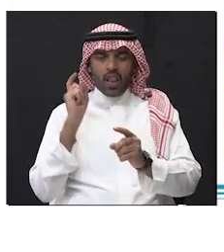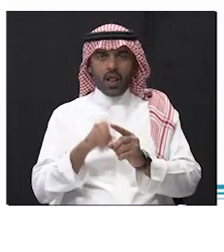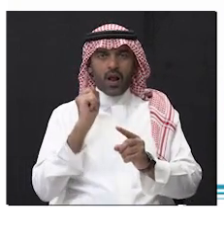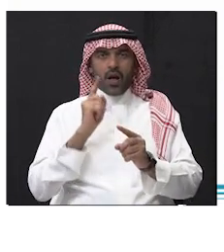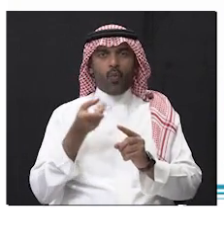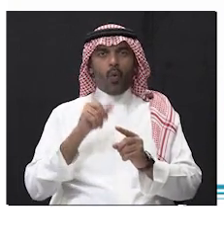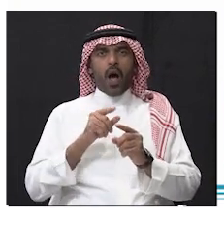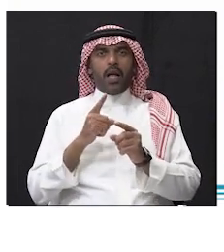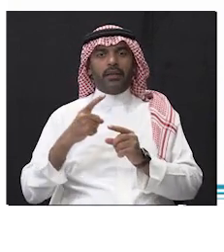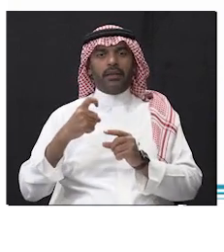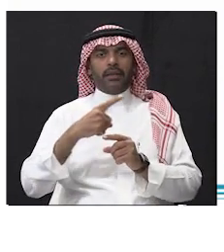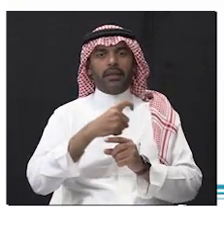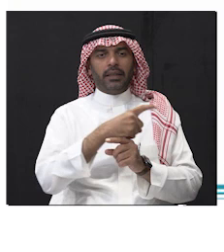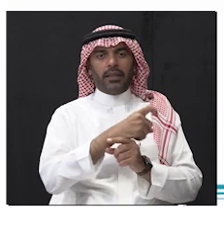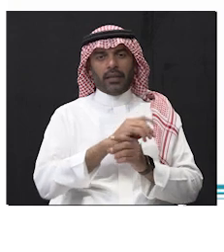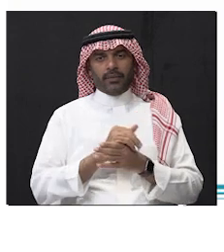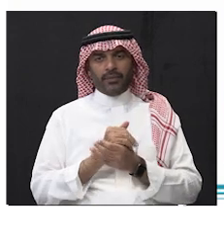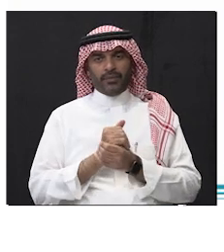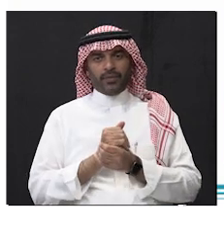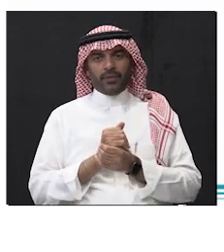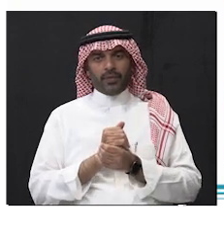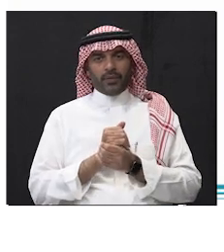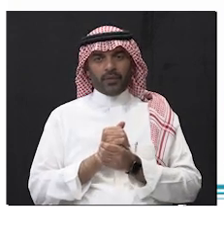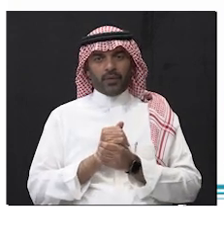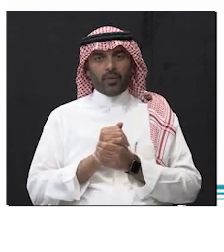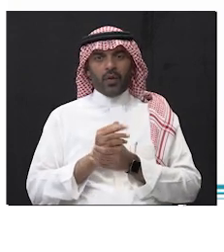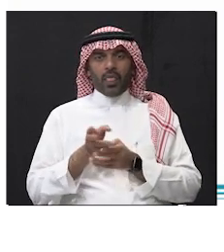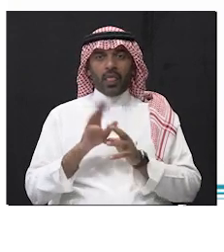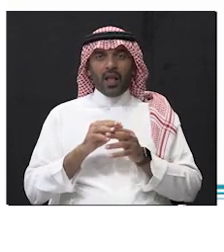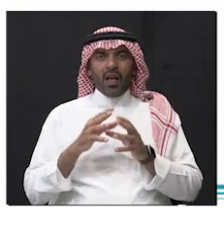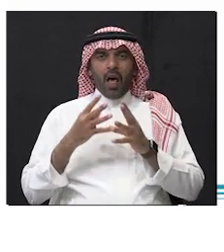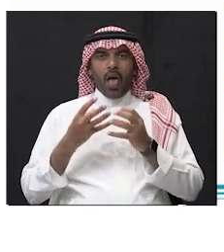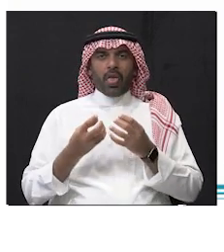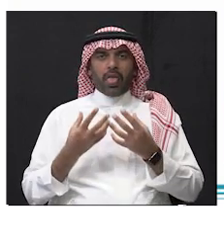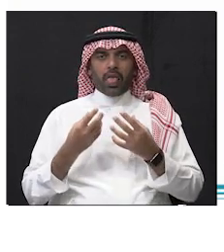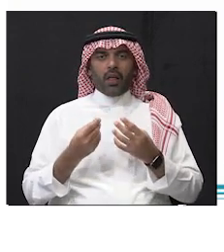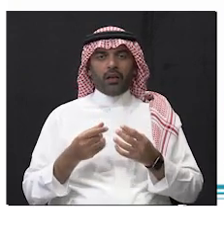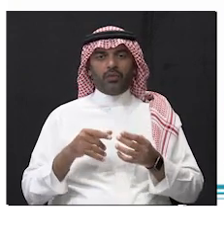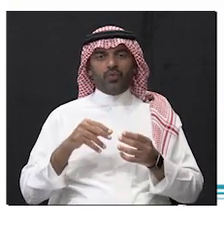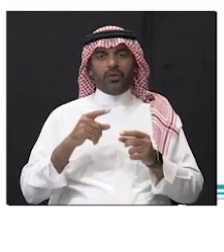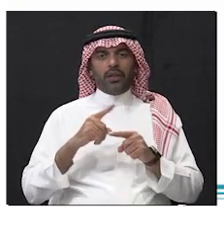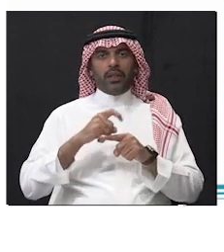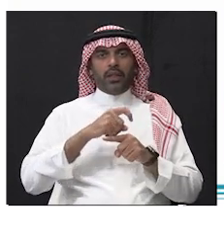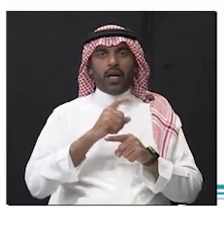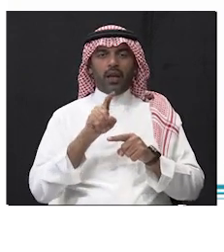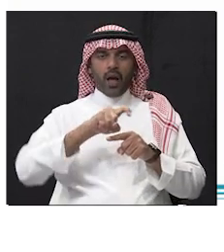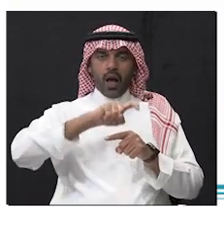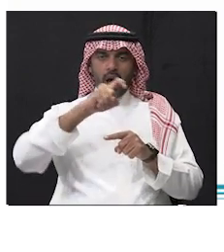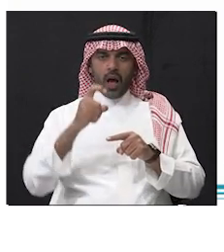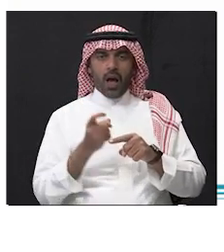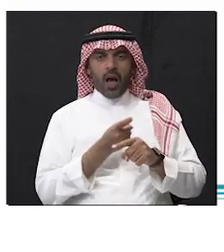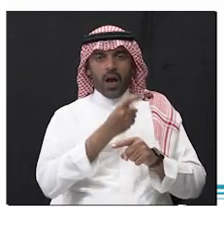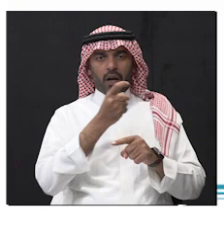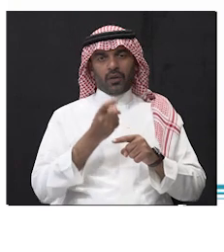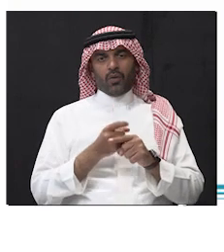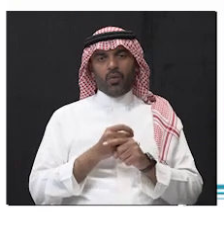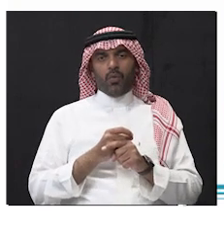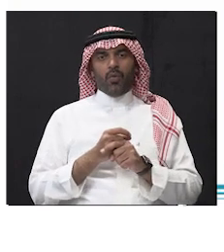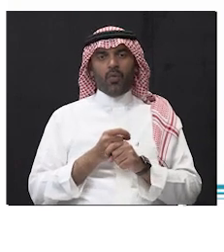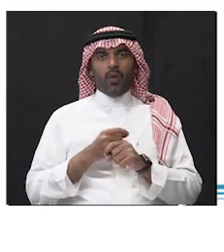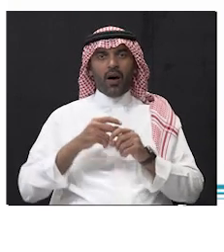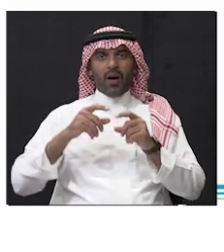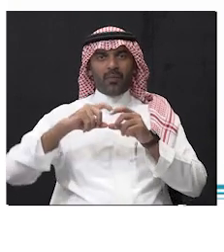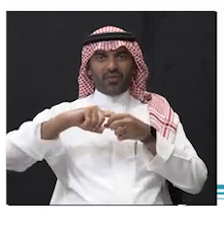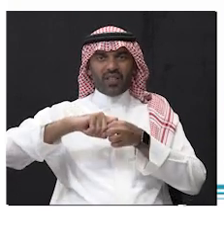الرخويات والديدان الحلقية والمفصليات وشوكيات الجلد. البحر الأحمر يتكون من تنوع أحيائي